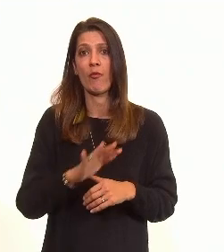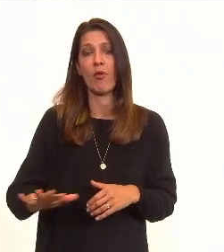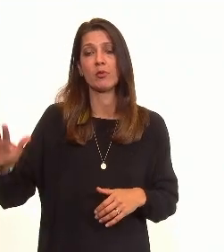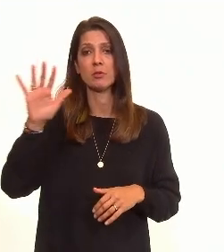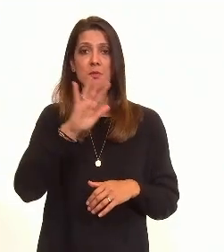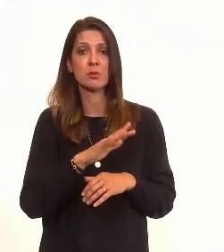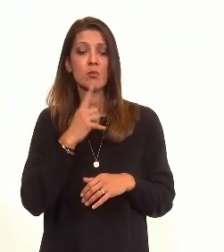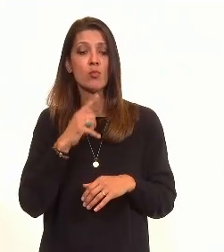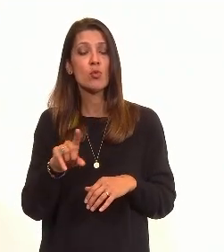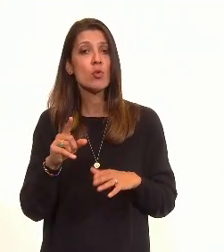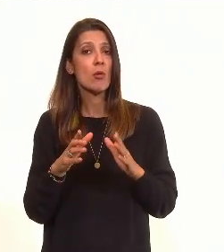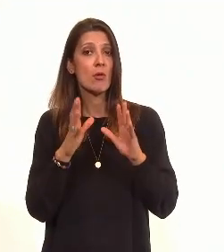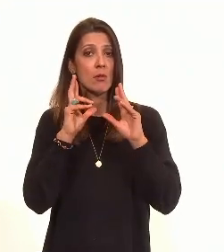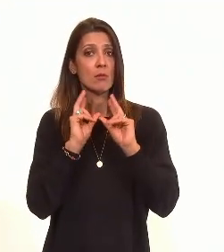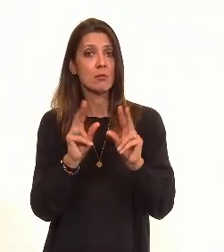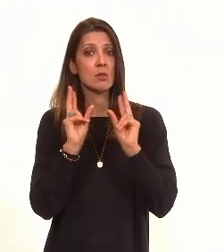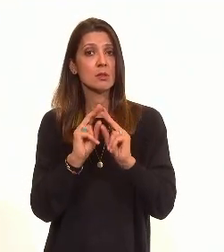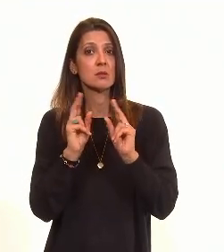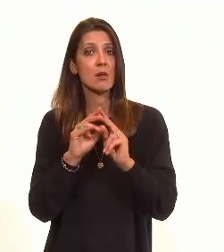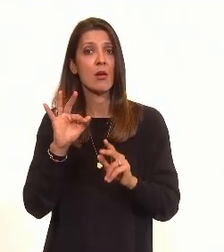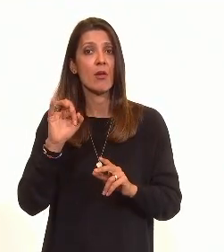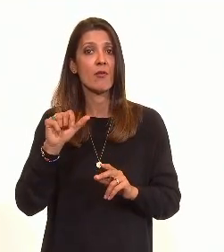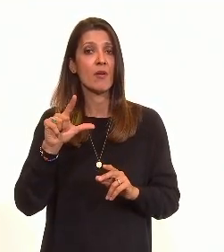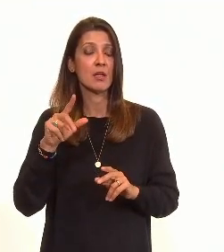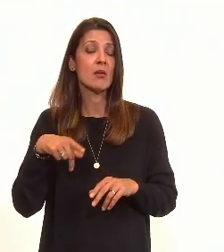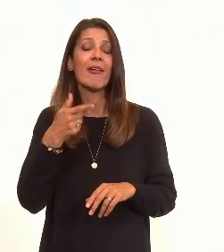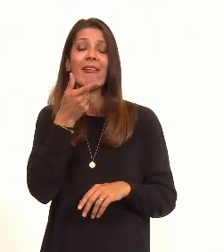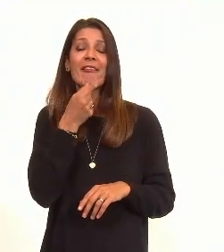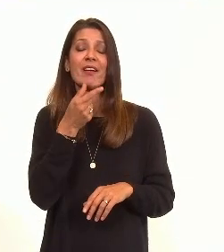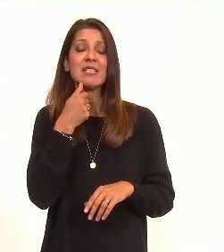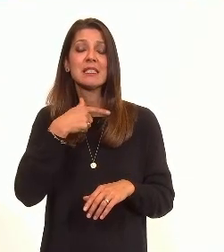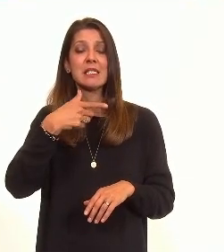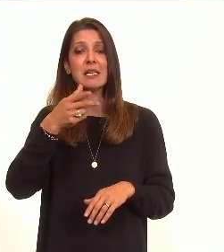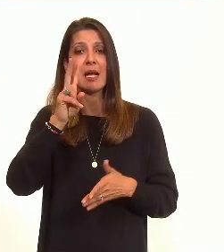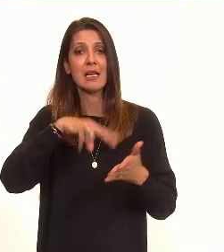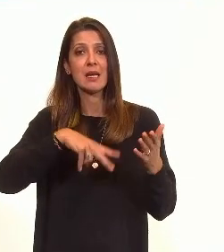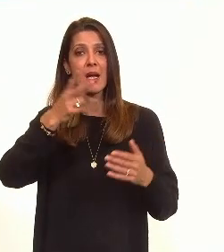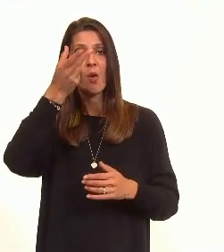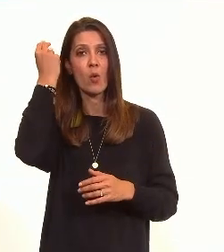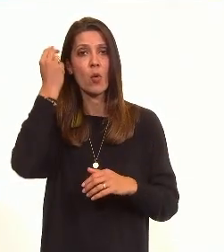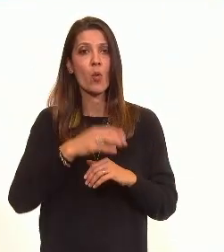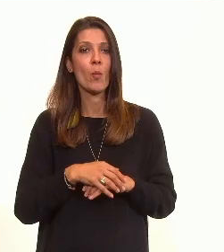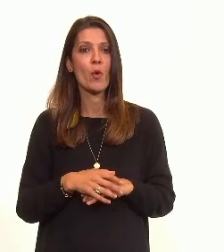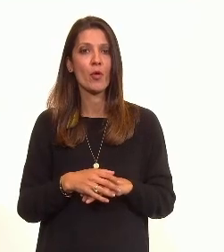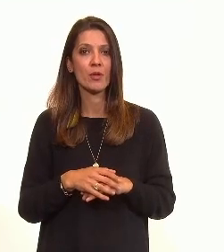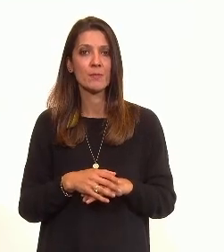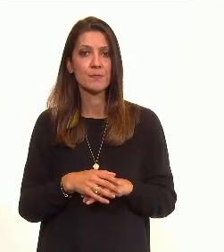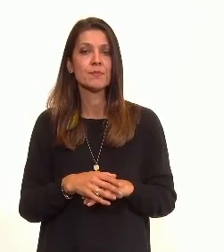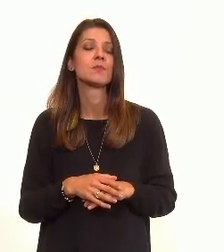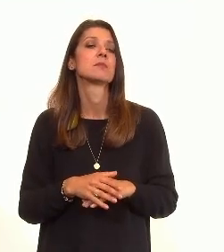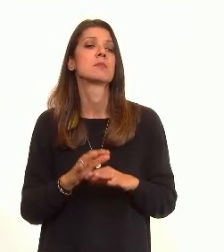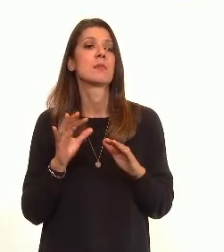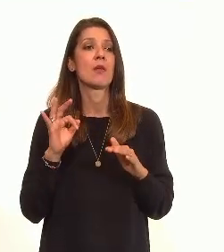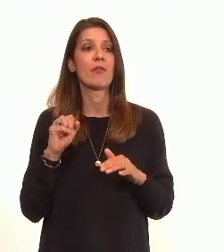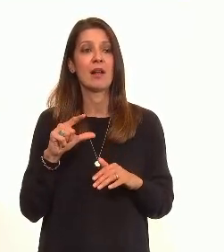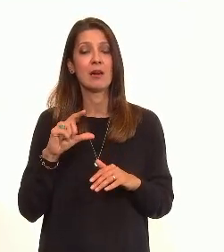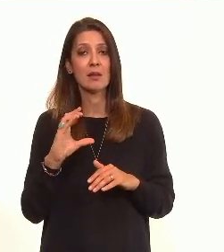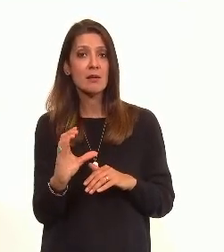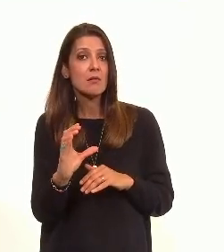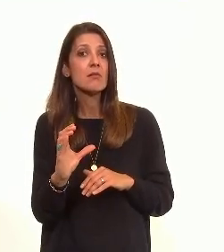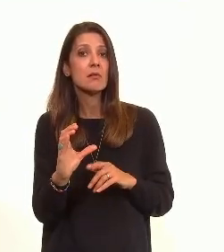aussi d'avoir des sous-titres et la voix des personnes en situation de handicap. Le langage est adapté à